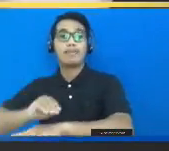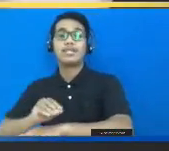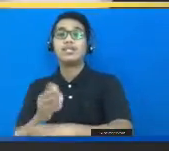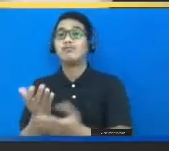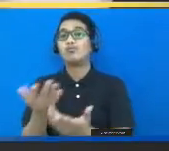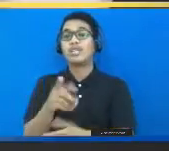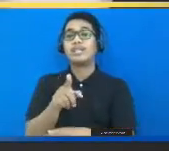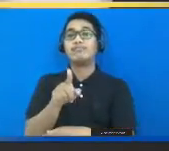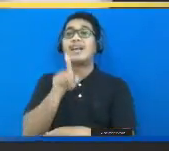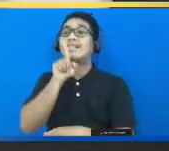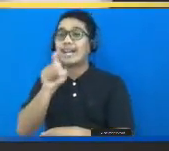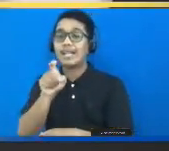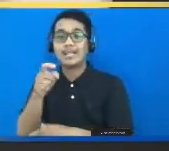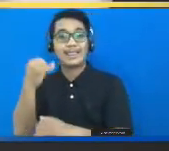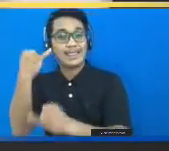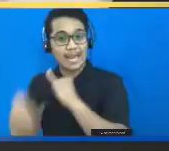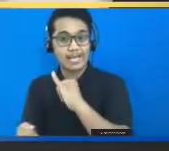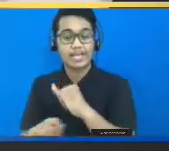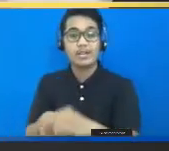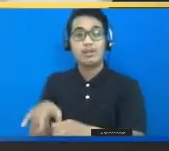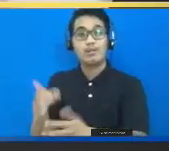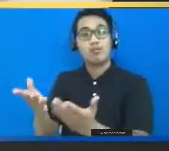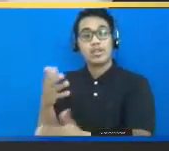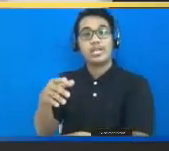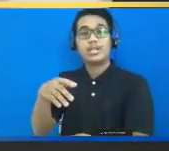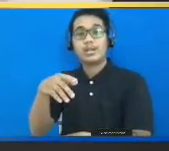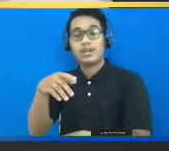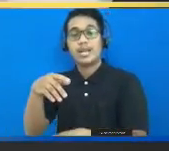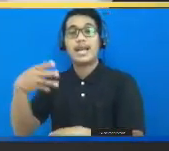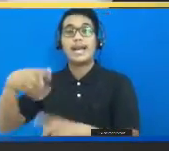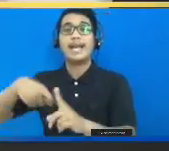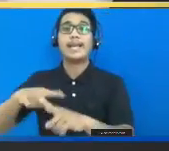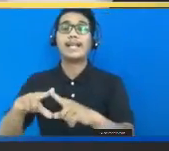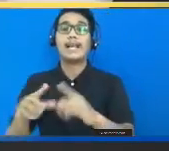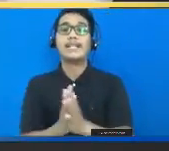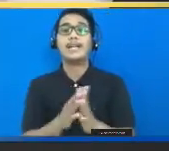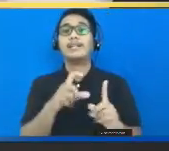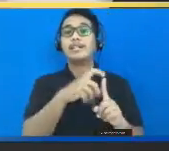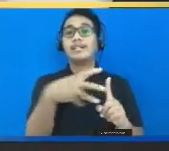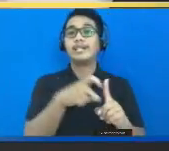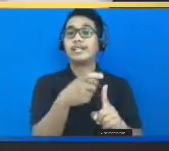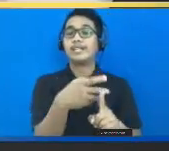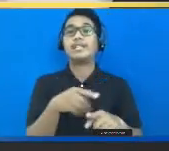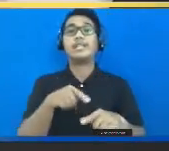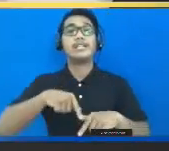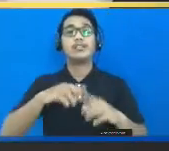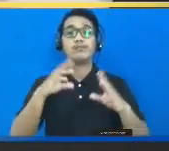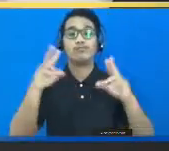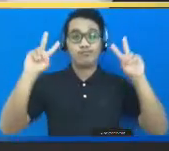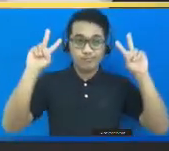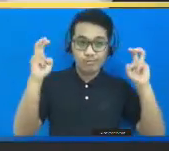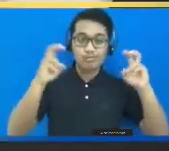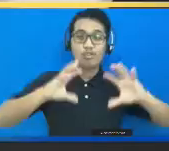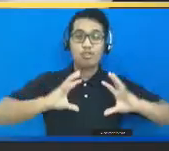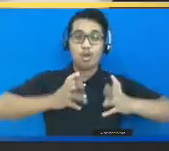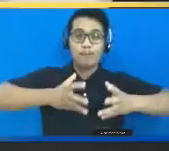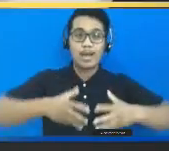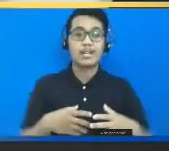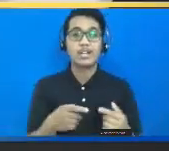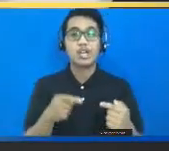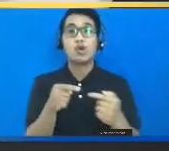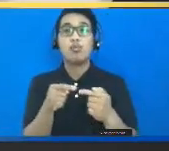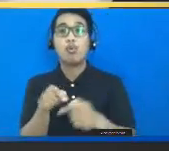terakhir ini bisa dijawab oleh Eka dan juga Pak Dede ini kita ngomongin soal Global nih sekarang kita lihat Global dan hubungannya dengan Indonesia